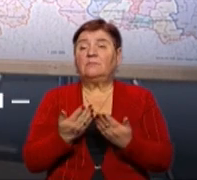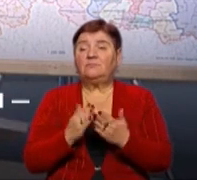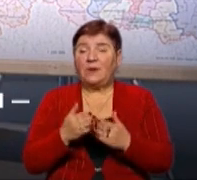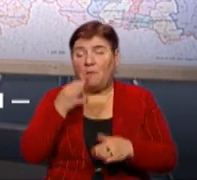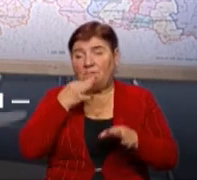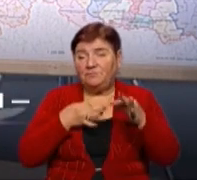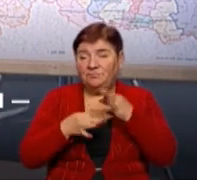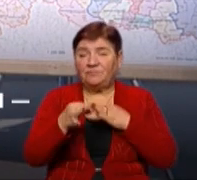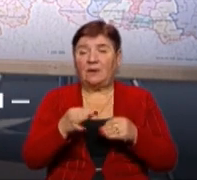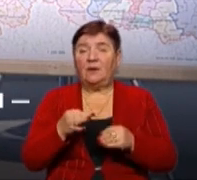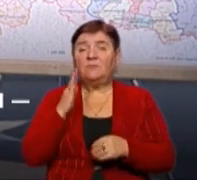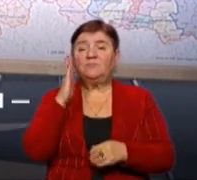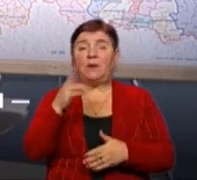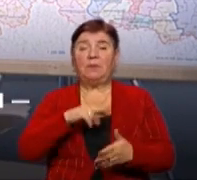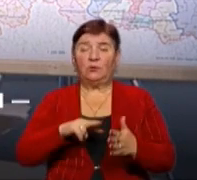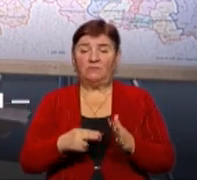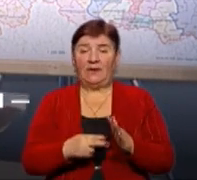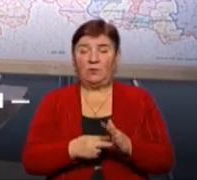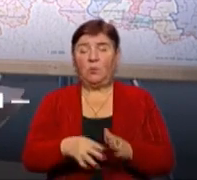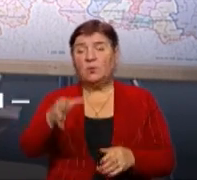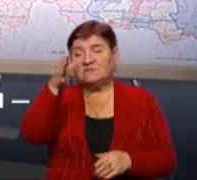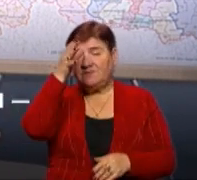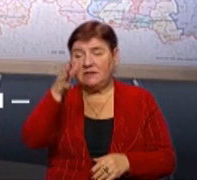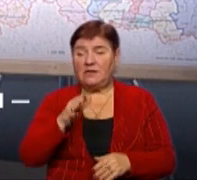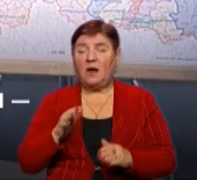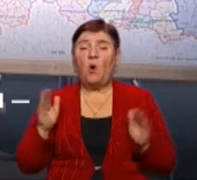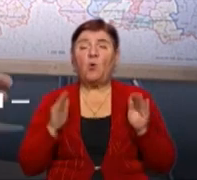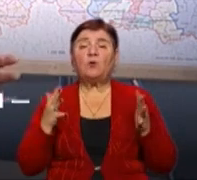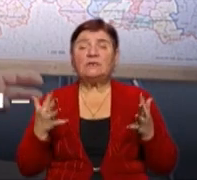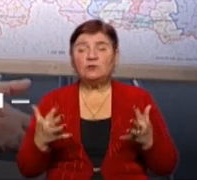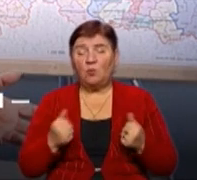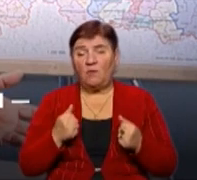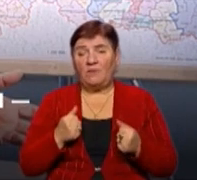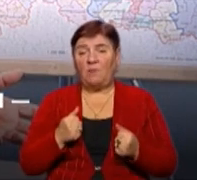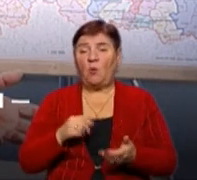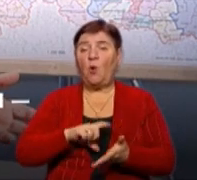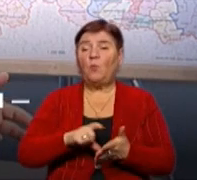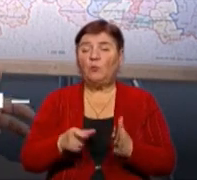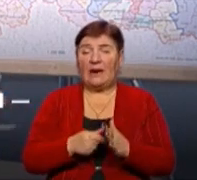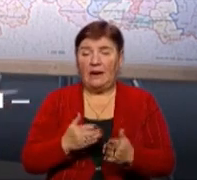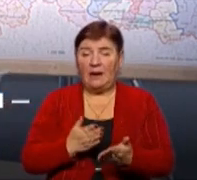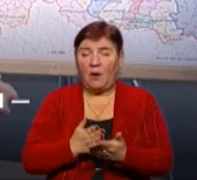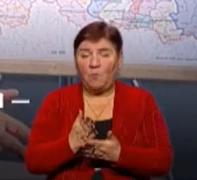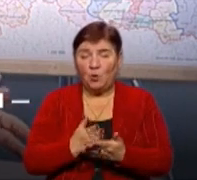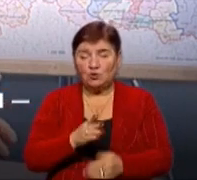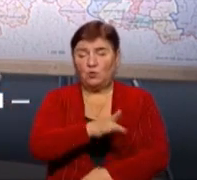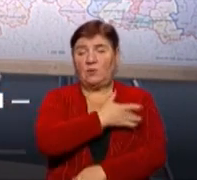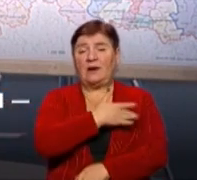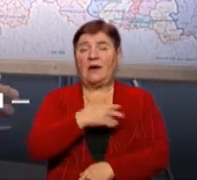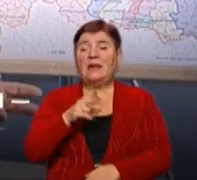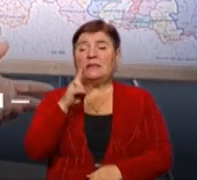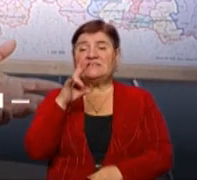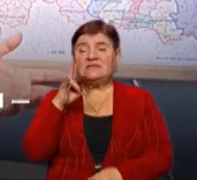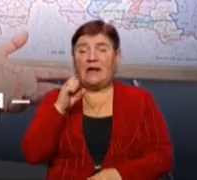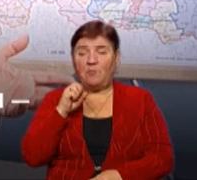посібників, порадників по стратегічному плануванню, по освіті, по охороні здоров'я, по комунальним послугам, по створенню